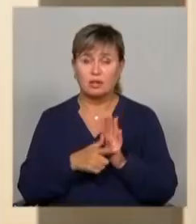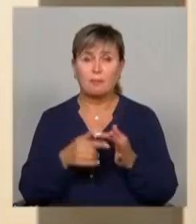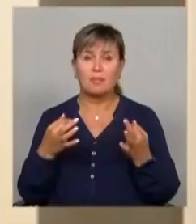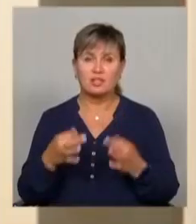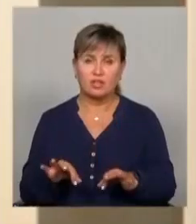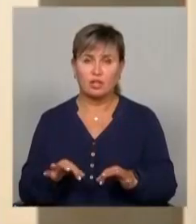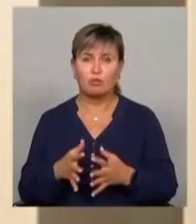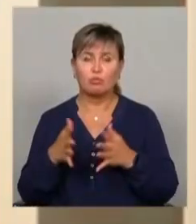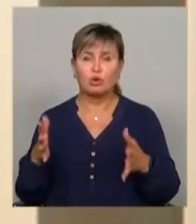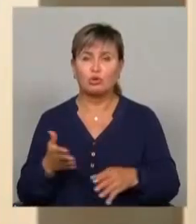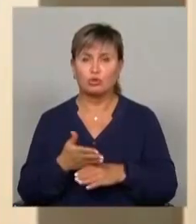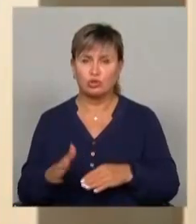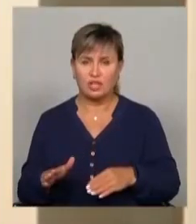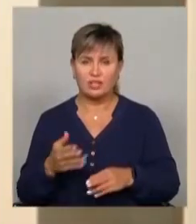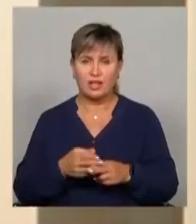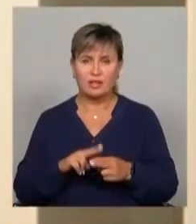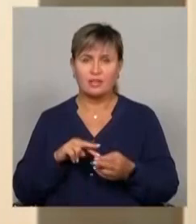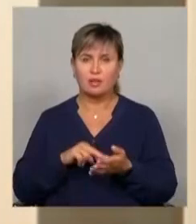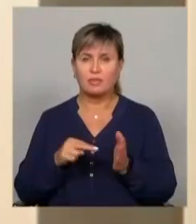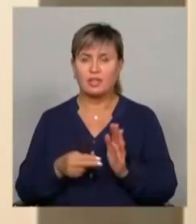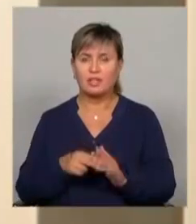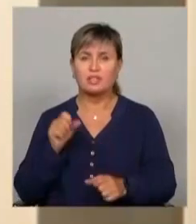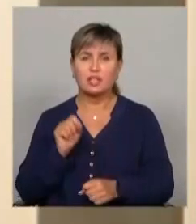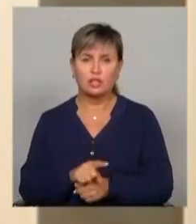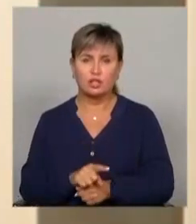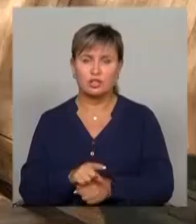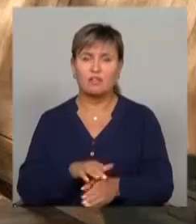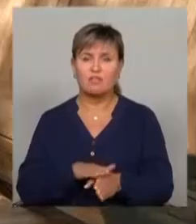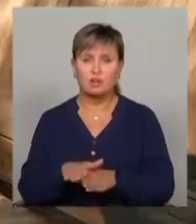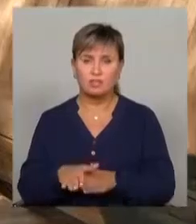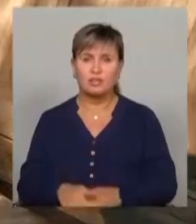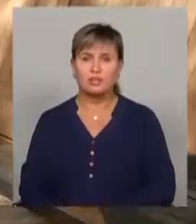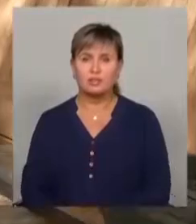позволяет большую часть этих запланированных задач выполнить.